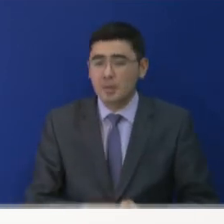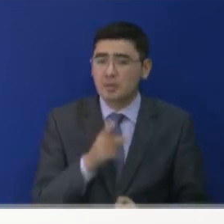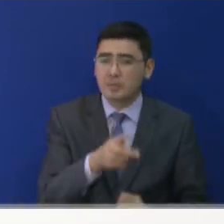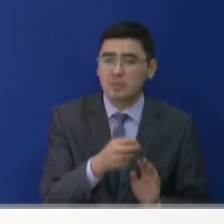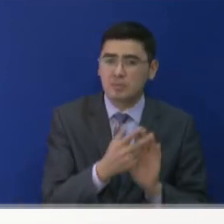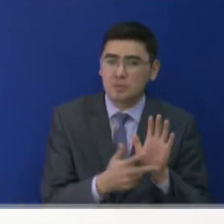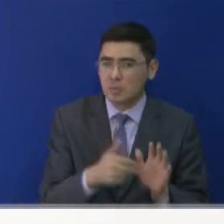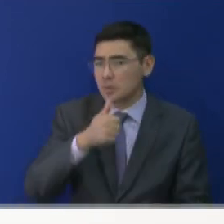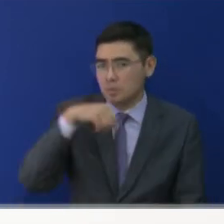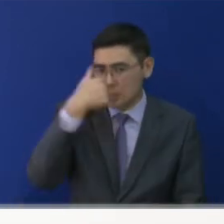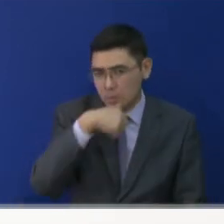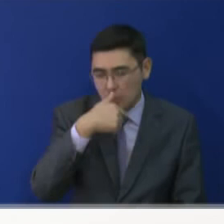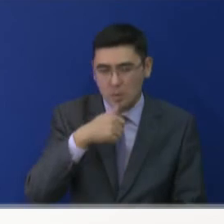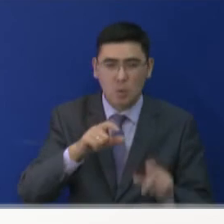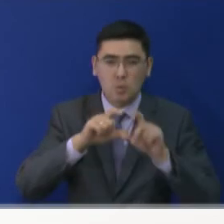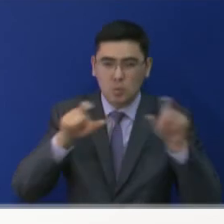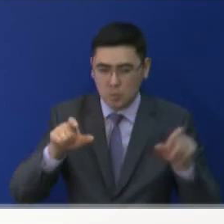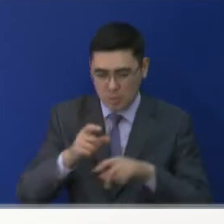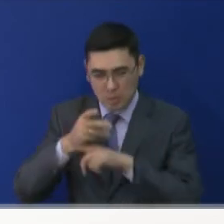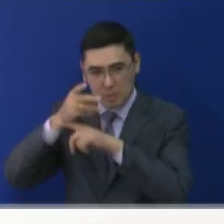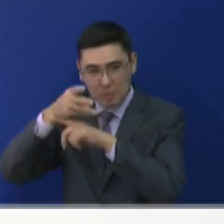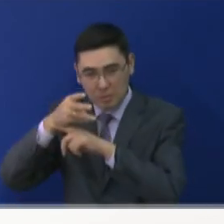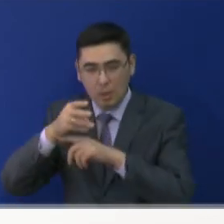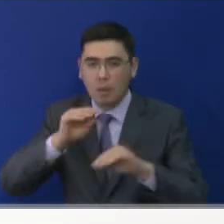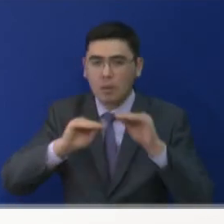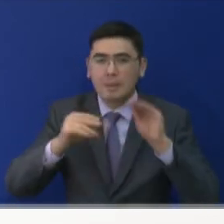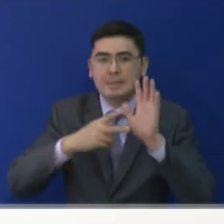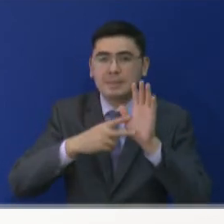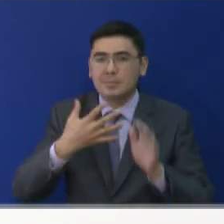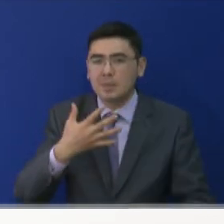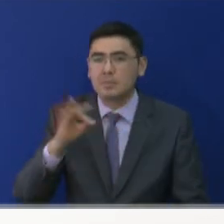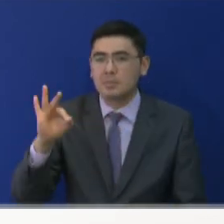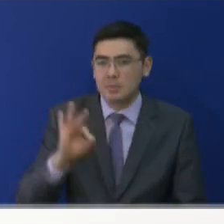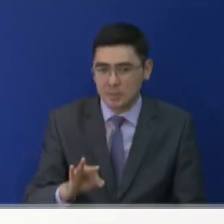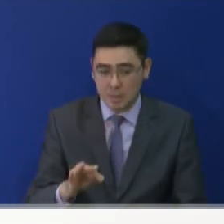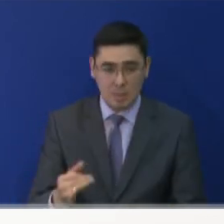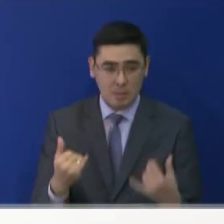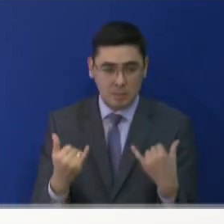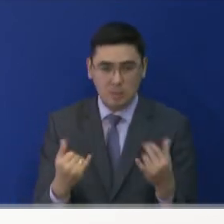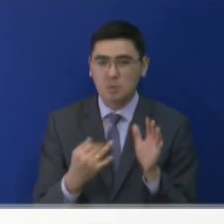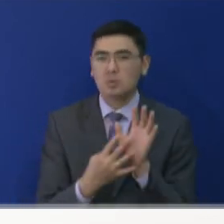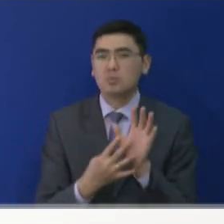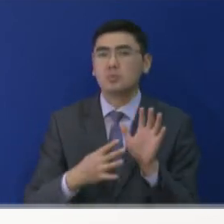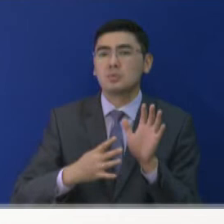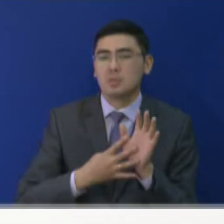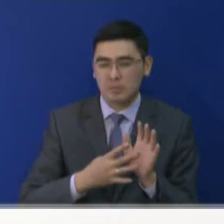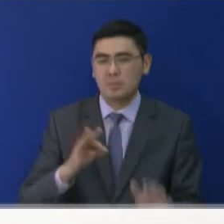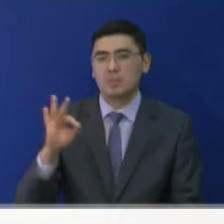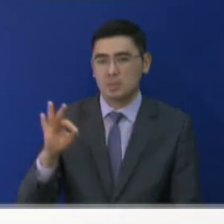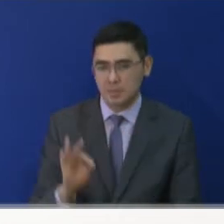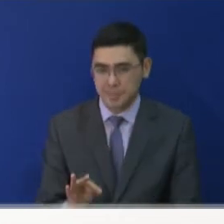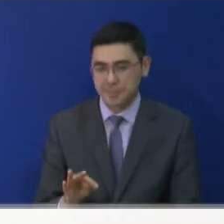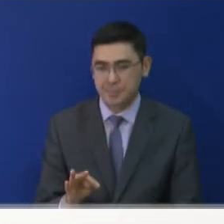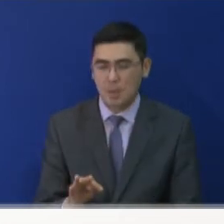2018 жылы мектептердің камералармен жабдықталуы небәрі 75% құраған. Биыл бұл көрсеткіш 99%-ға жетті. Алайда